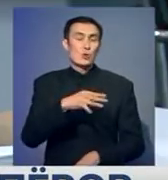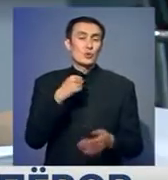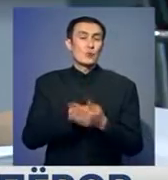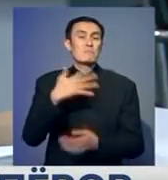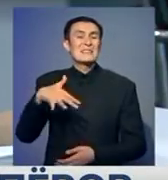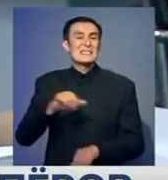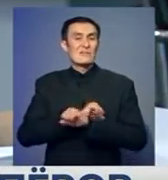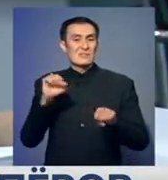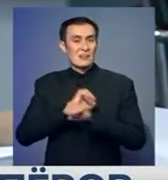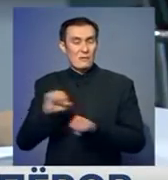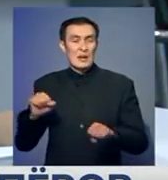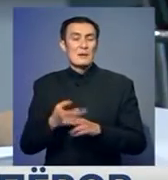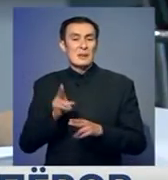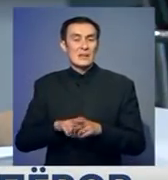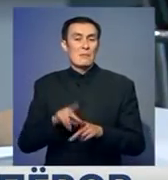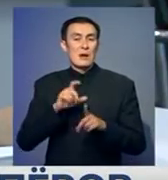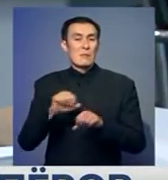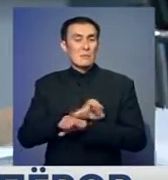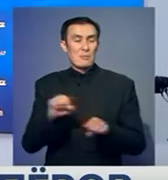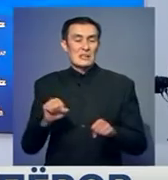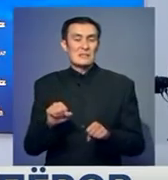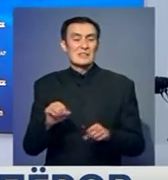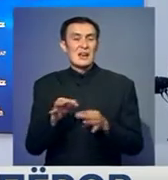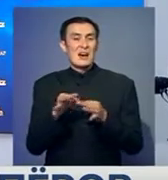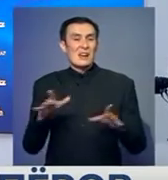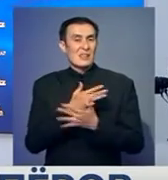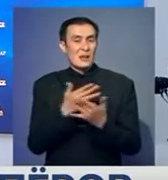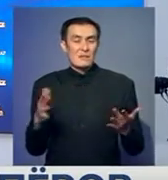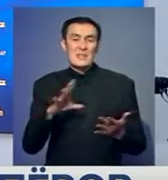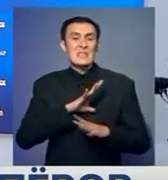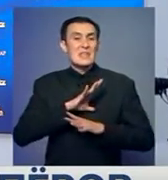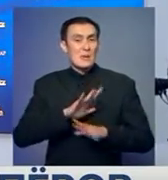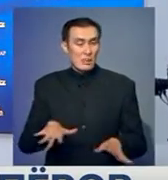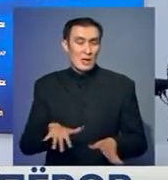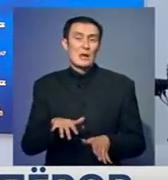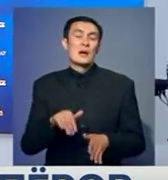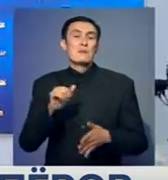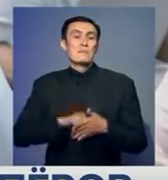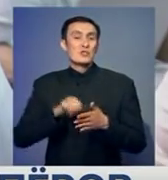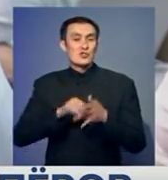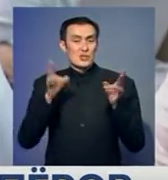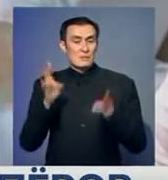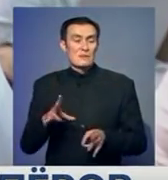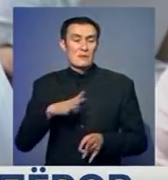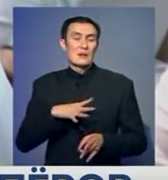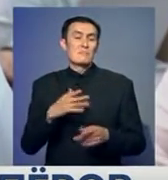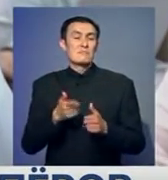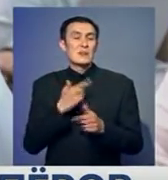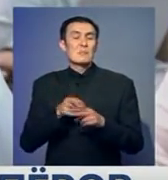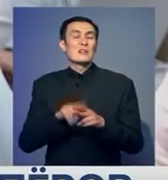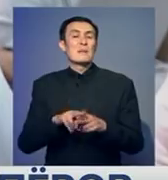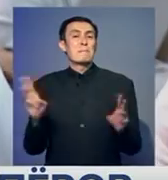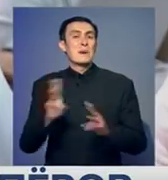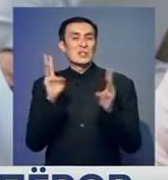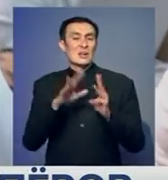от 40 до 50 взрывов. При этом боеприпасов с радиоактивными элементами там не было. Причиной происшествия Дандыбаев назвал пожар